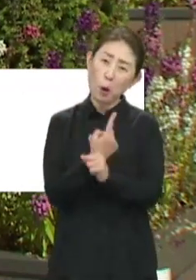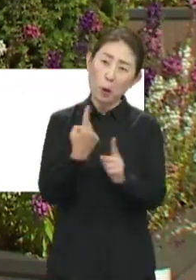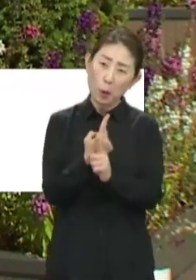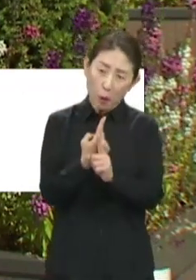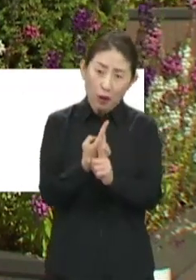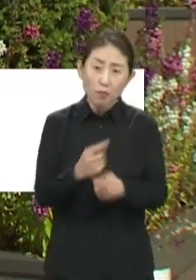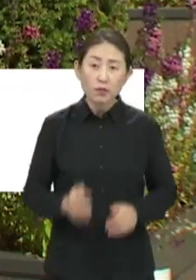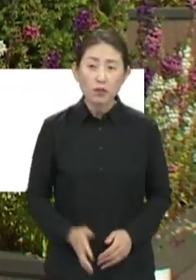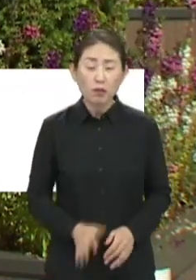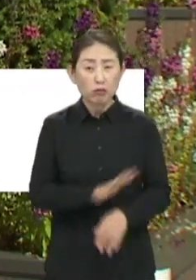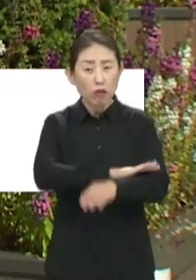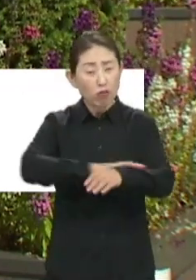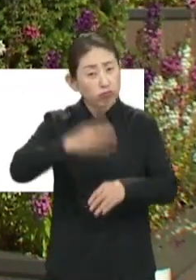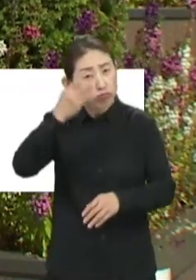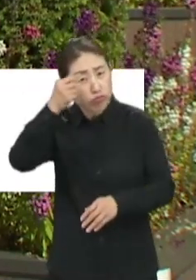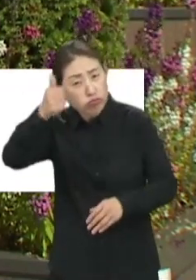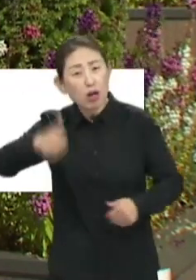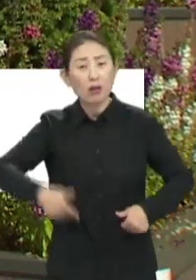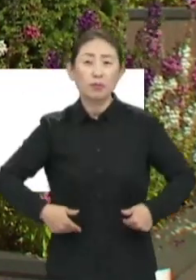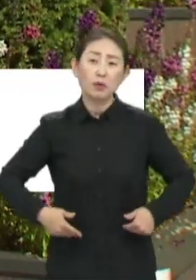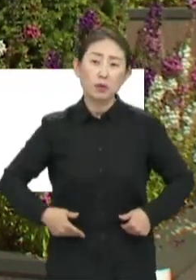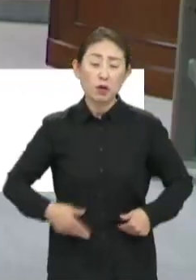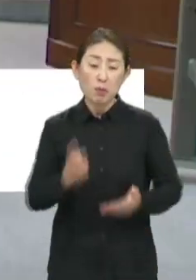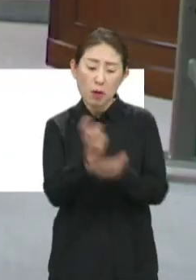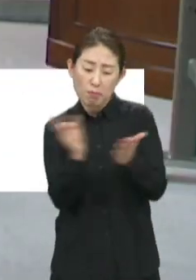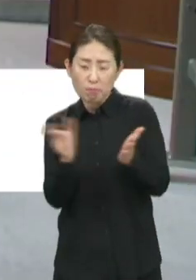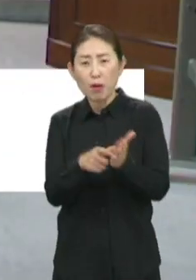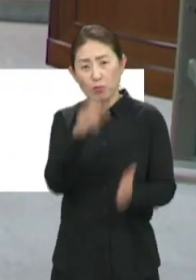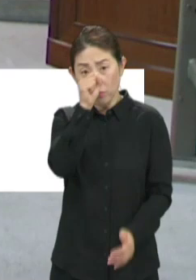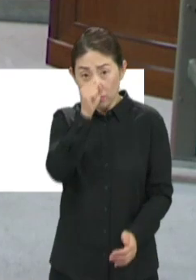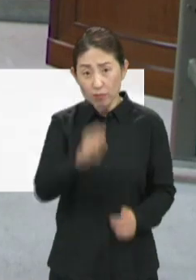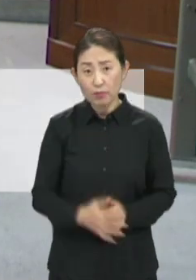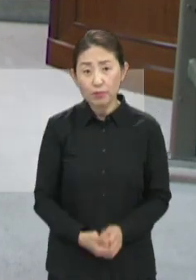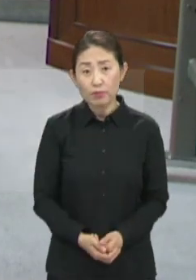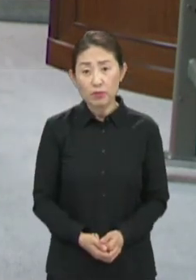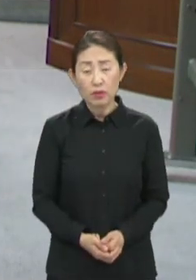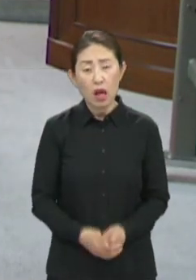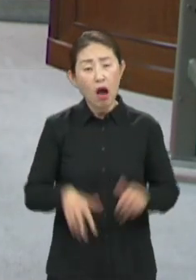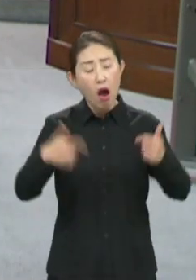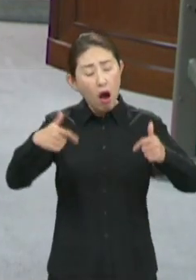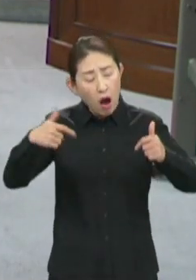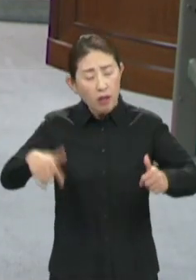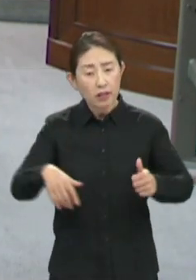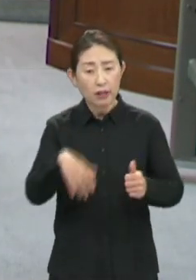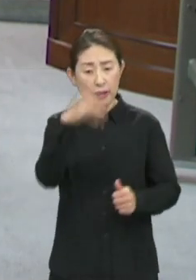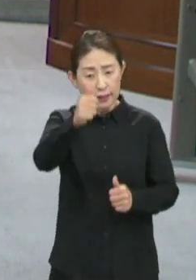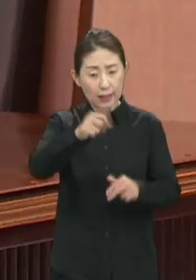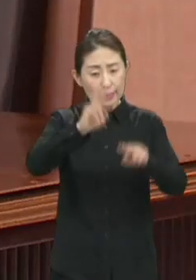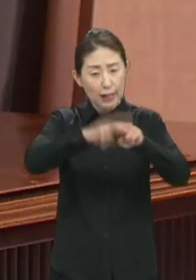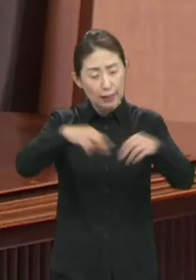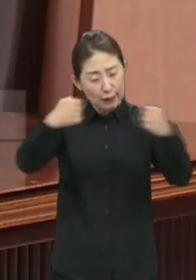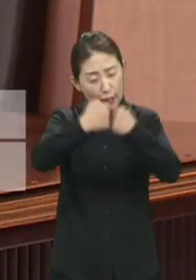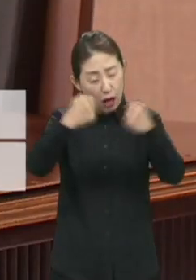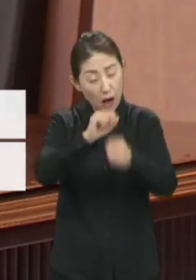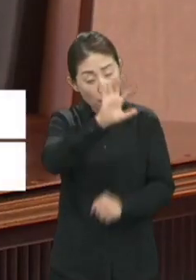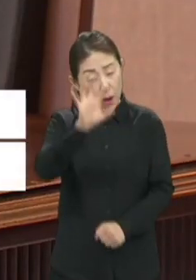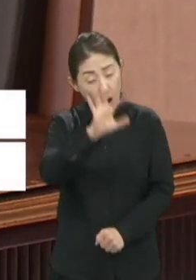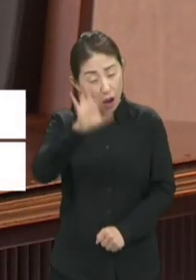의무적으로 원구성을 할 수 있도록 하는 그런 강제 조항을 조례라든지 이런. 매번 반복되는 지방의회의 감투 싸움이